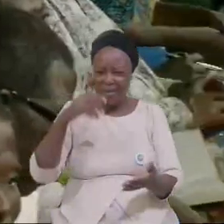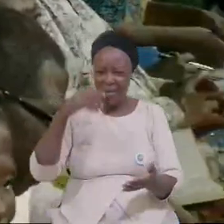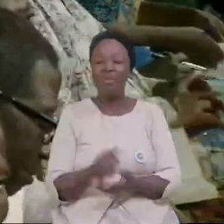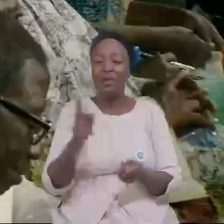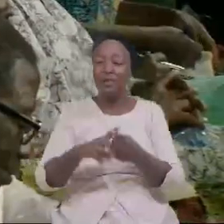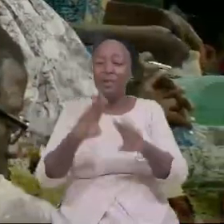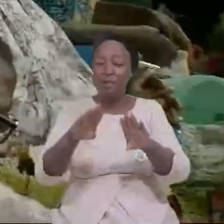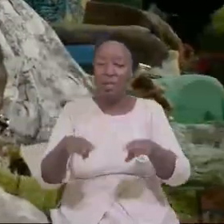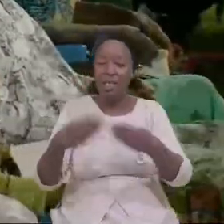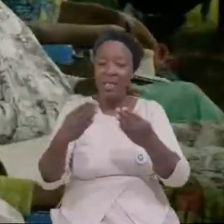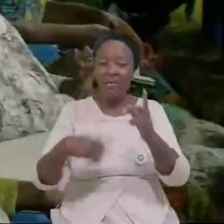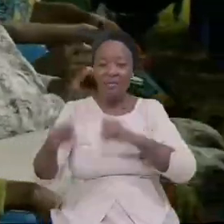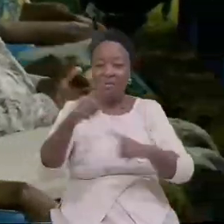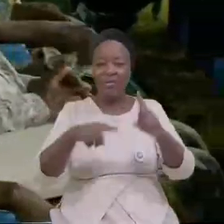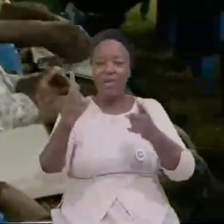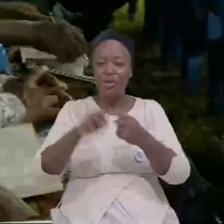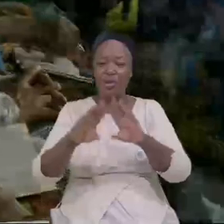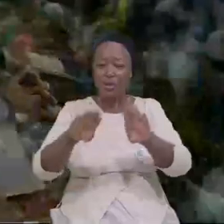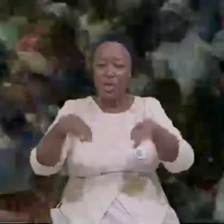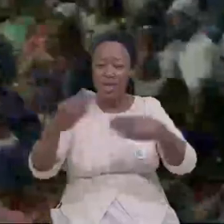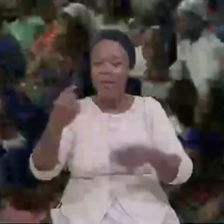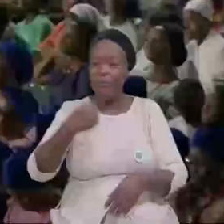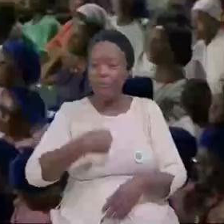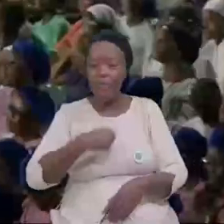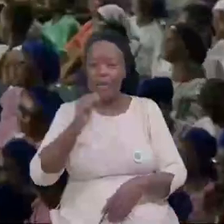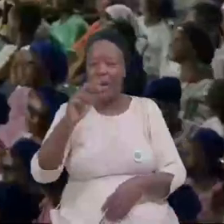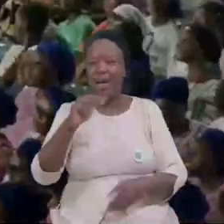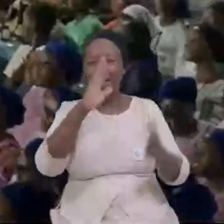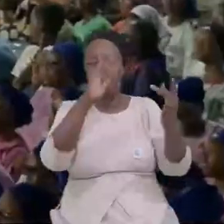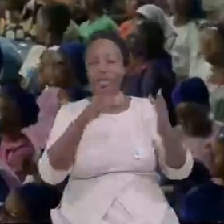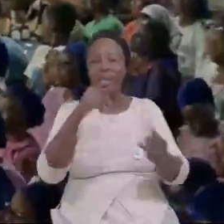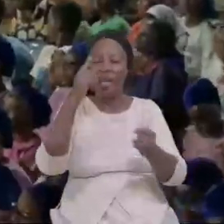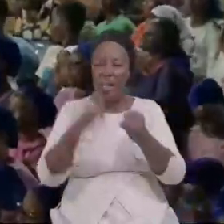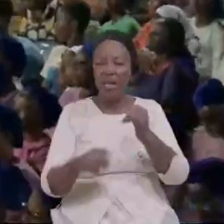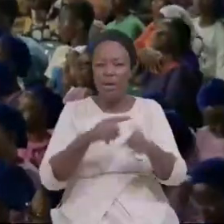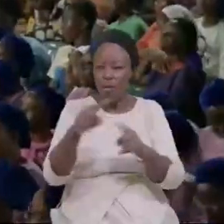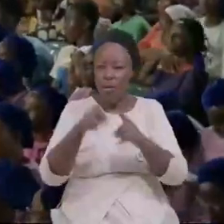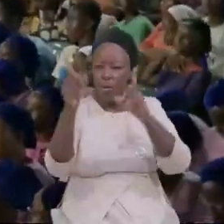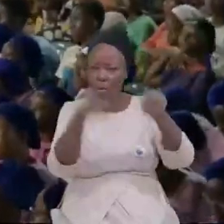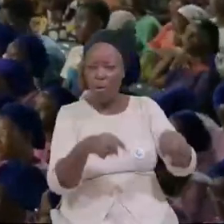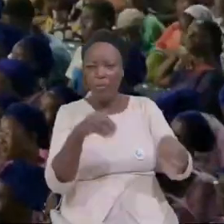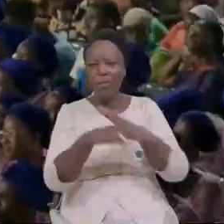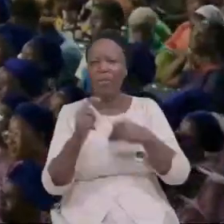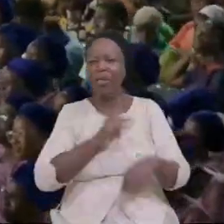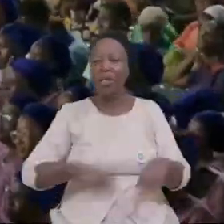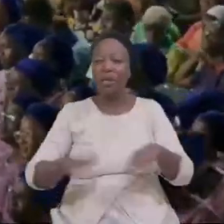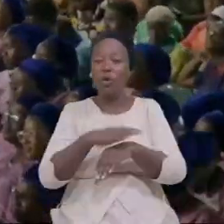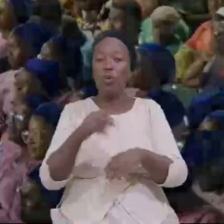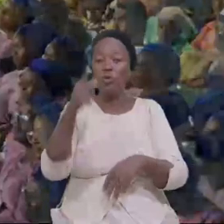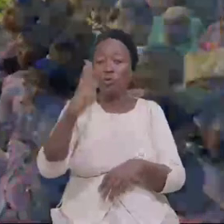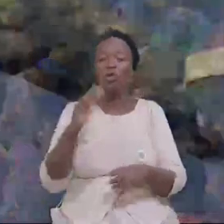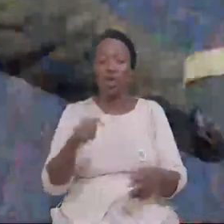Pour me donner un avenir et de l'espérance. Quand tu entres dans le royaume de Dieu,